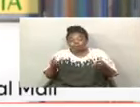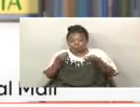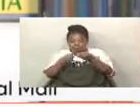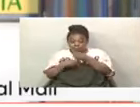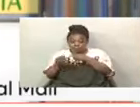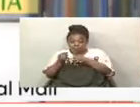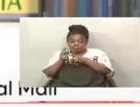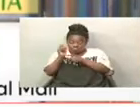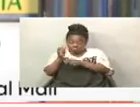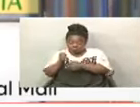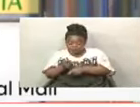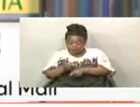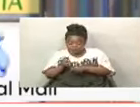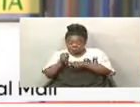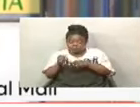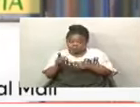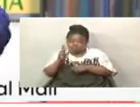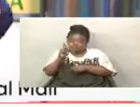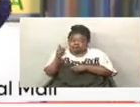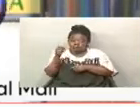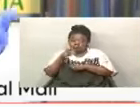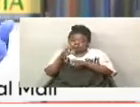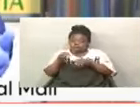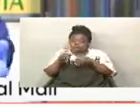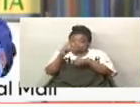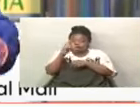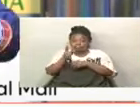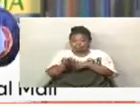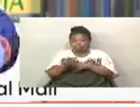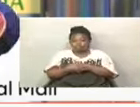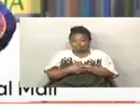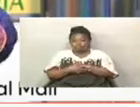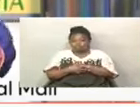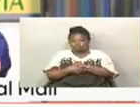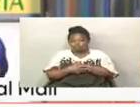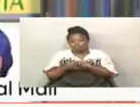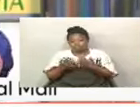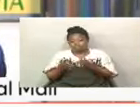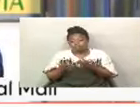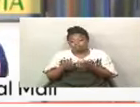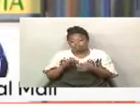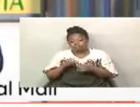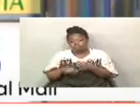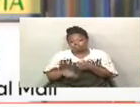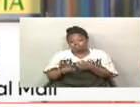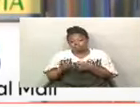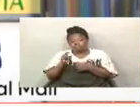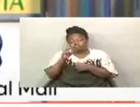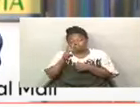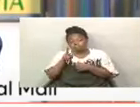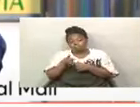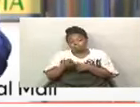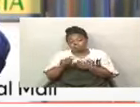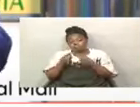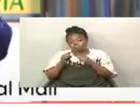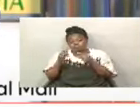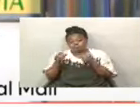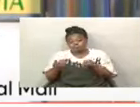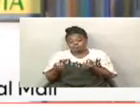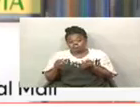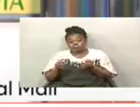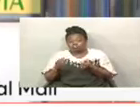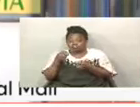balimi. Sunflower kilo wadde bakuwaamu nnusu 10 akuwadde nnyo n'akuwaamu ennusu 12 ne kati